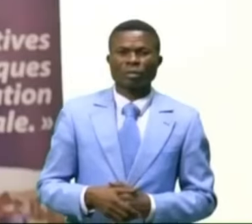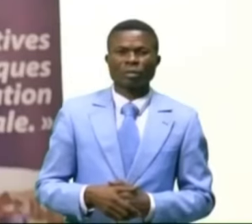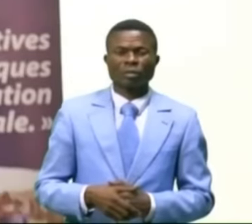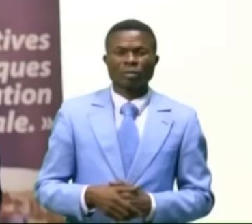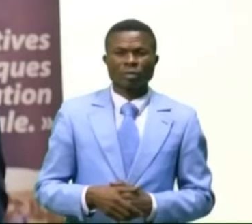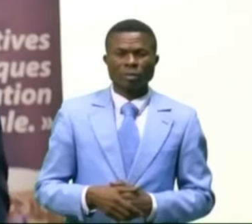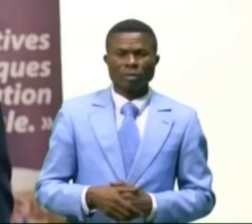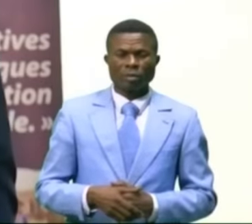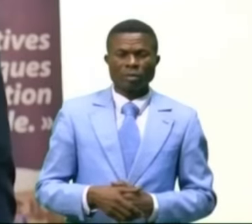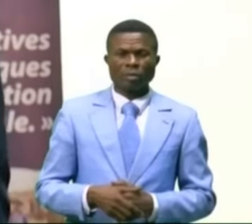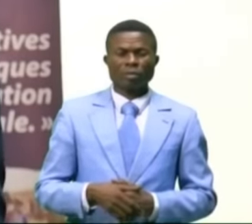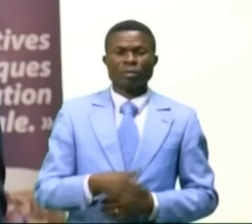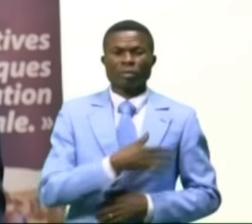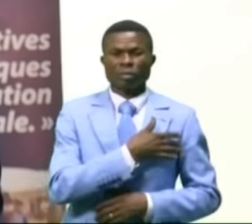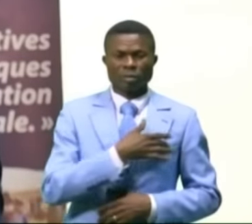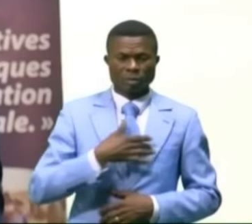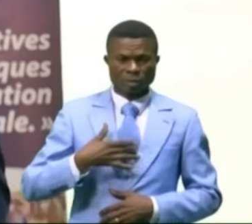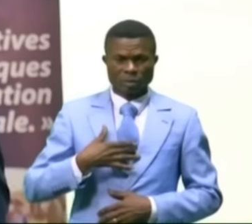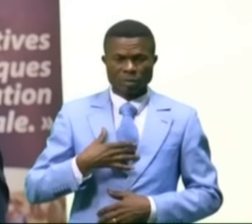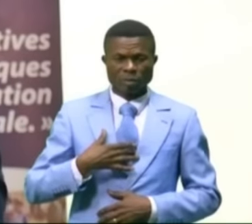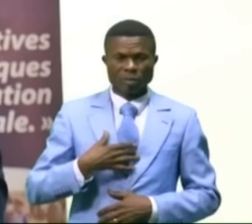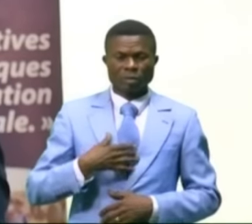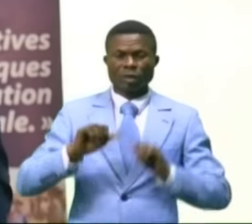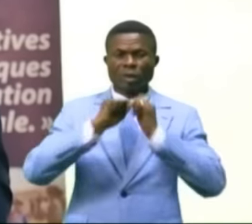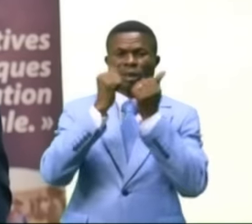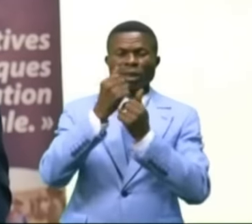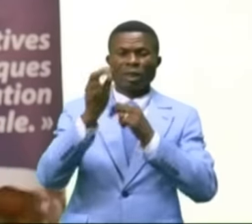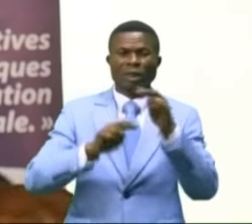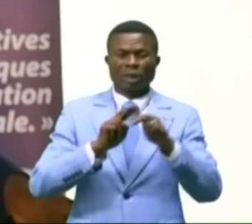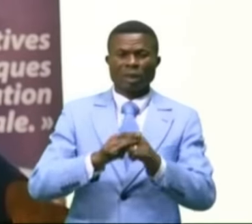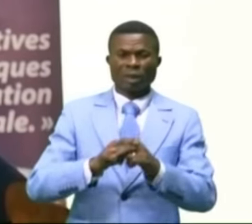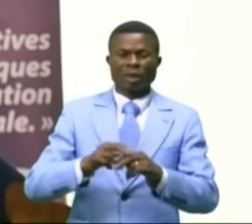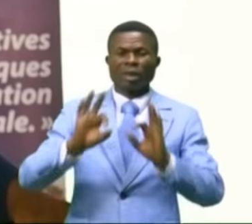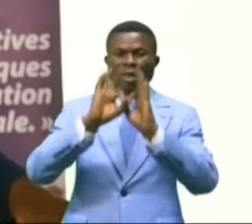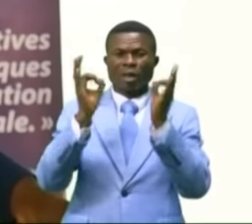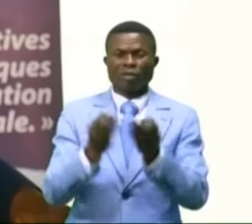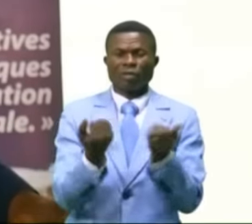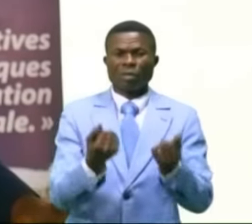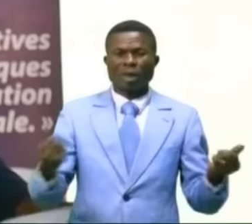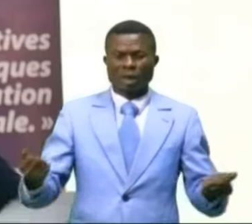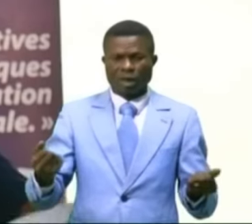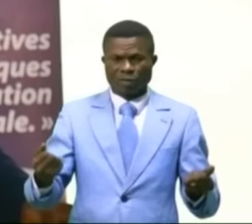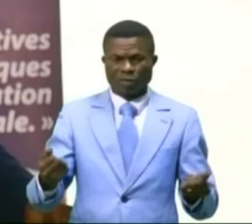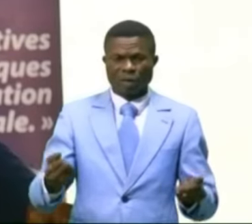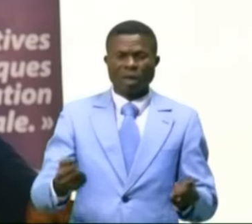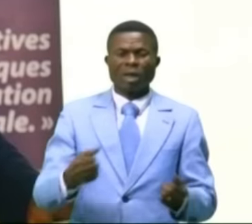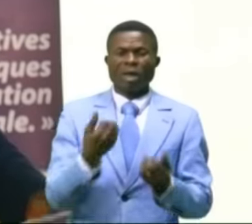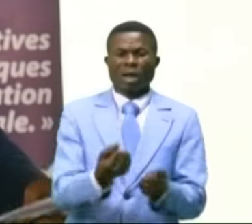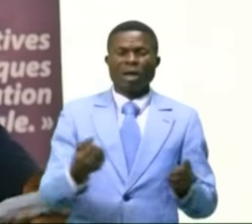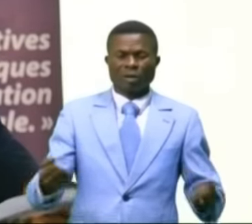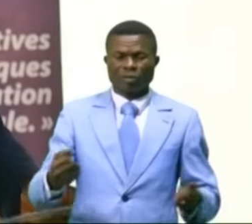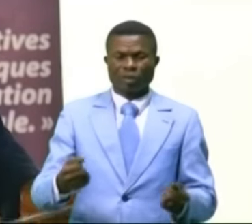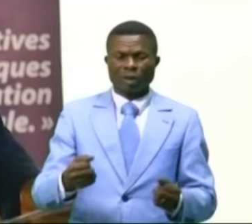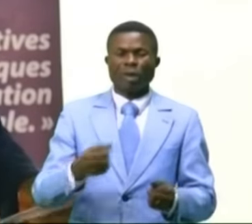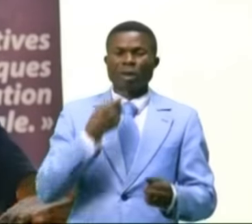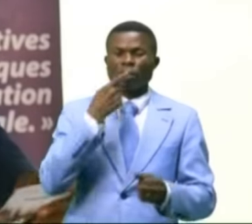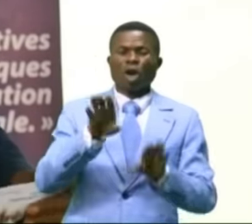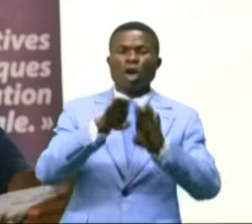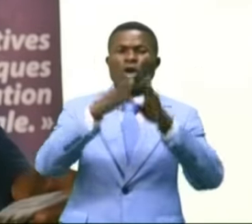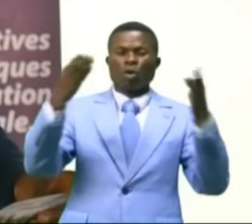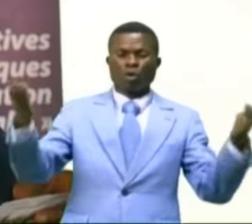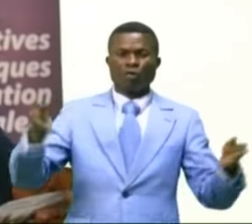Au nom de son Excellence Madame la Ministre nationale du genre famille et enfants, je déclare ouverte la conférence